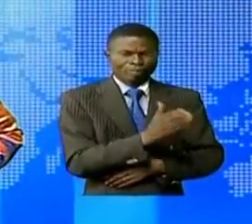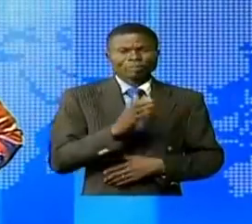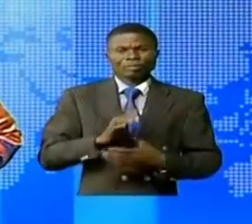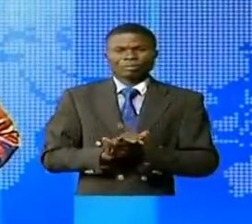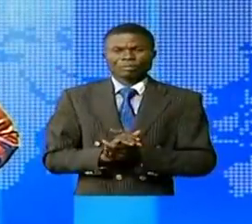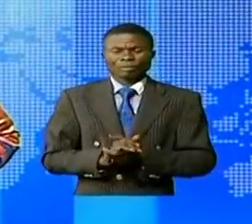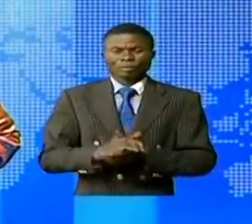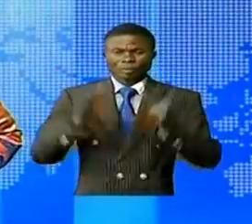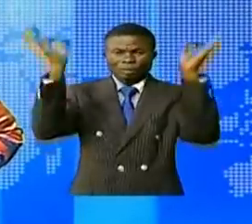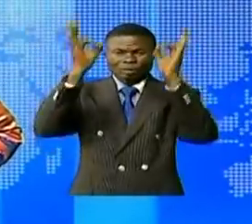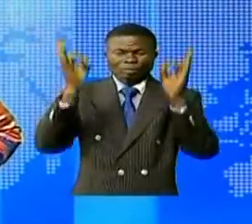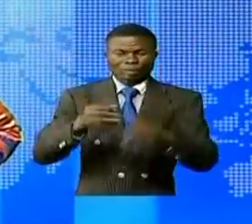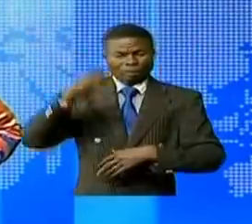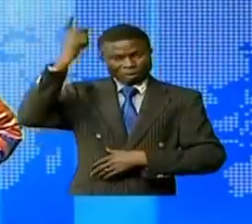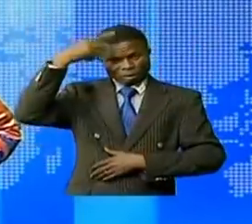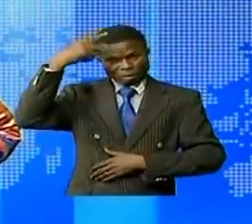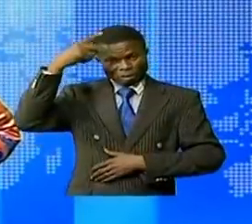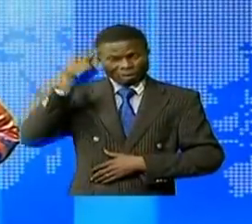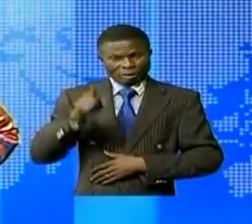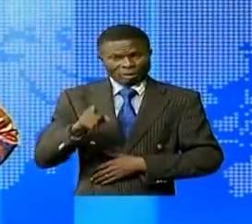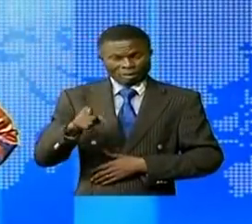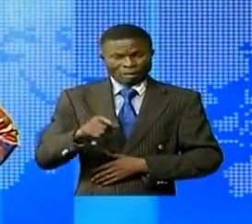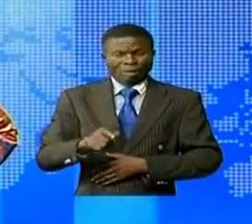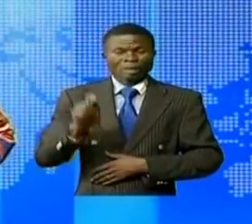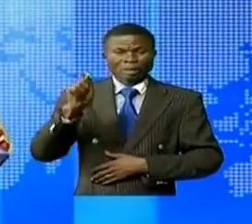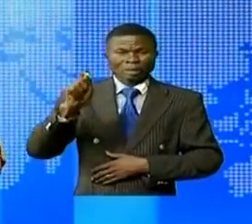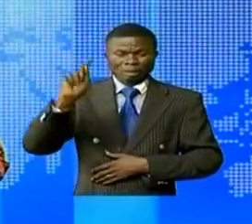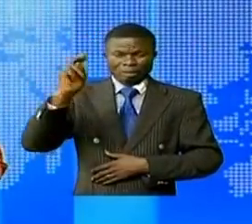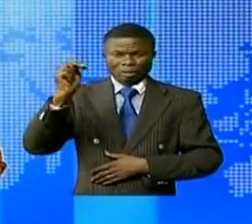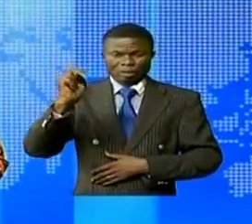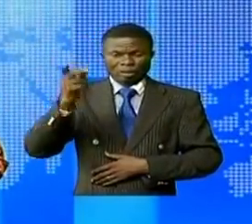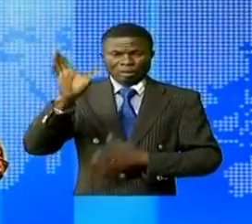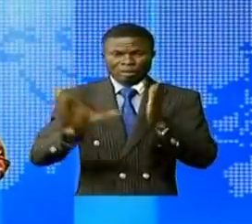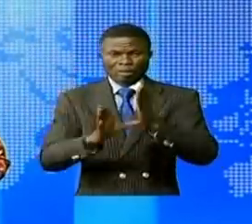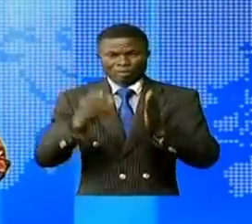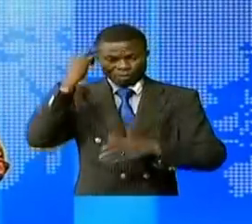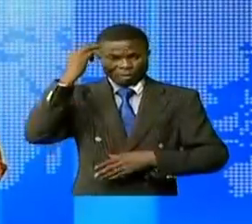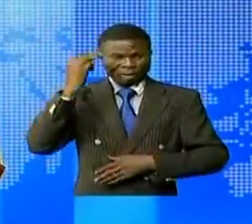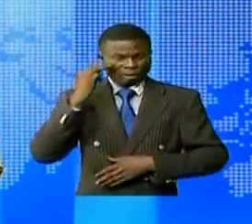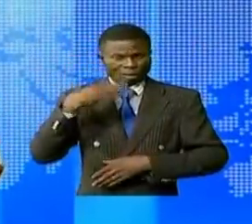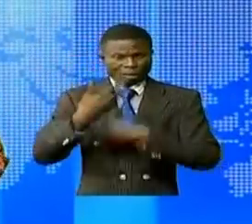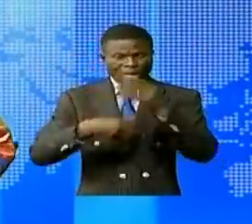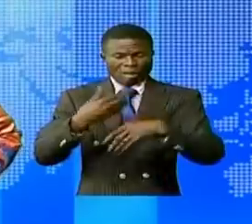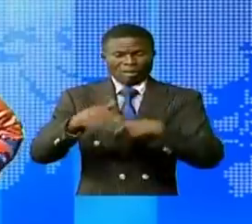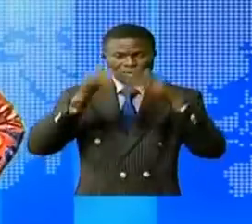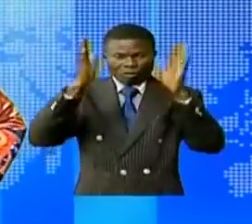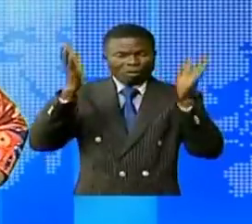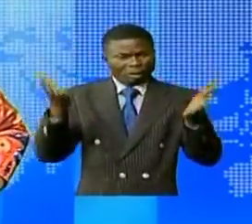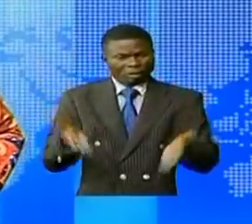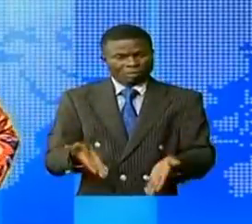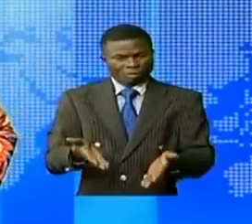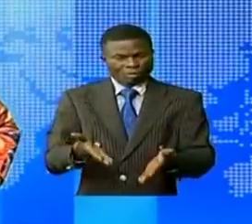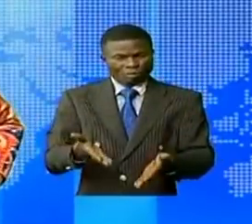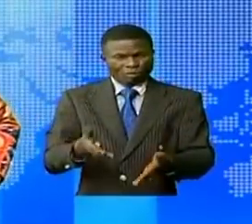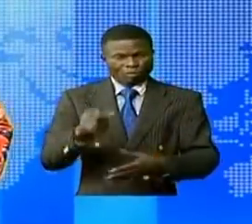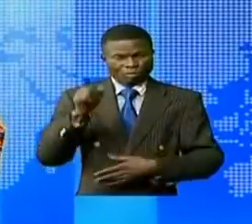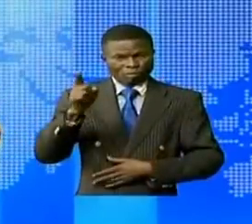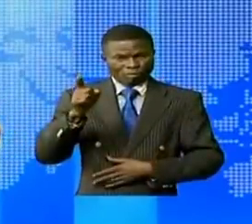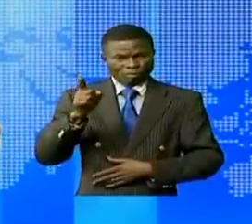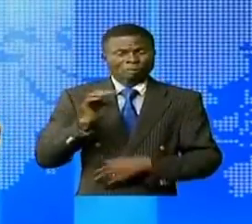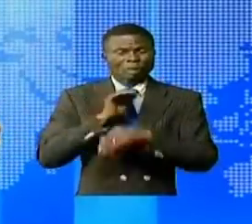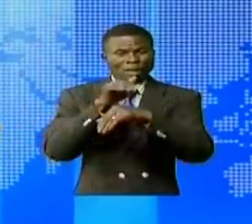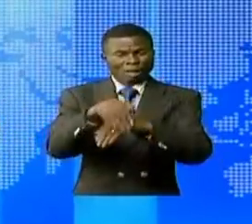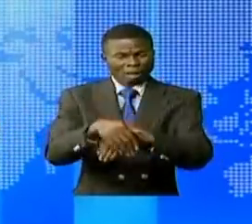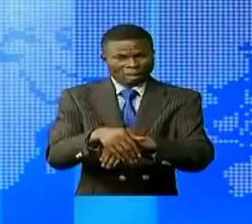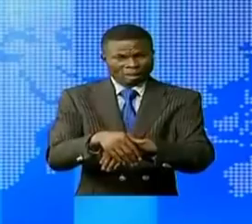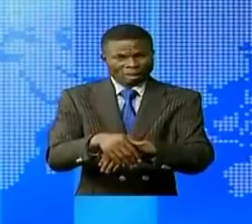Le forum diplomatique d'Antalya en Turquie a vécu. Le vice-premier ministre, ministre des Affaires étrangères, Christophe Lutundula, y a participé.